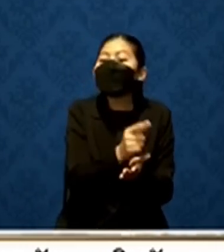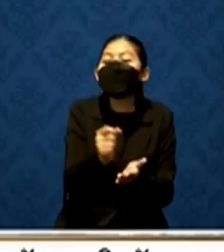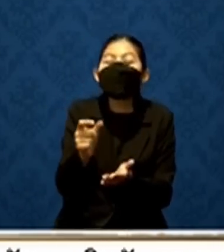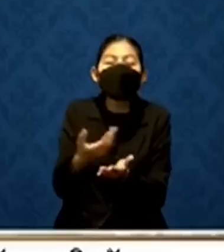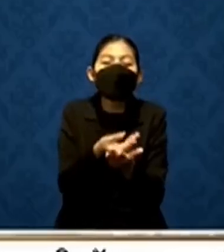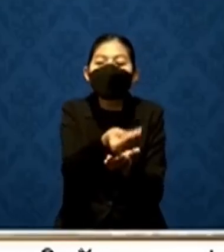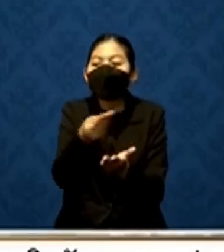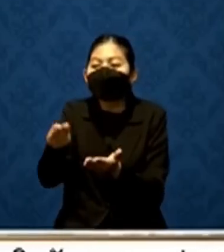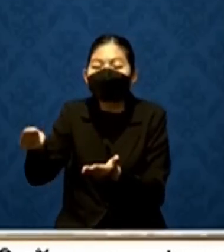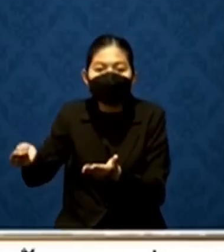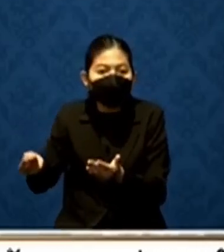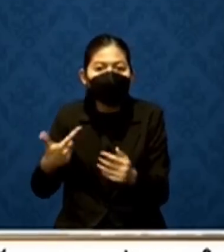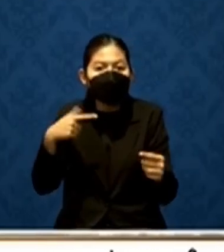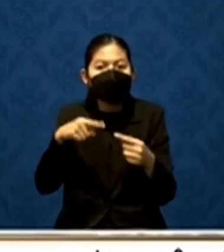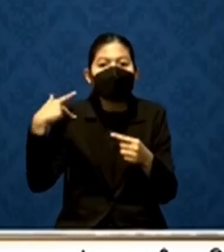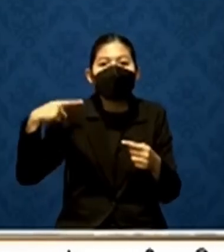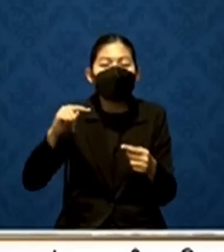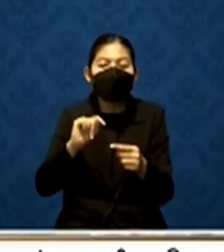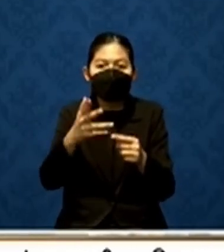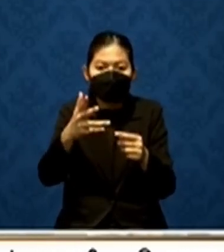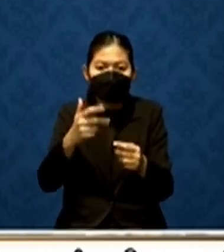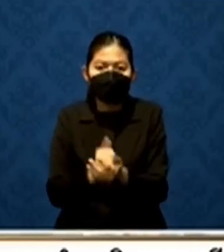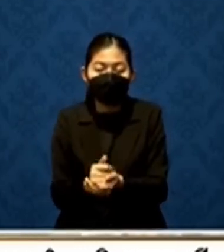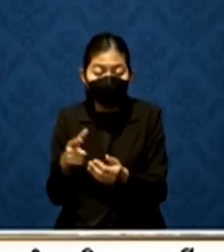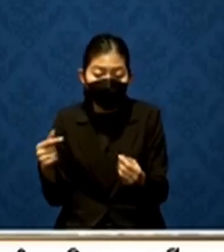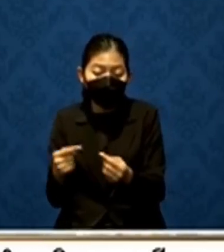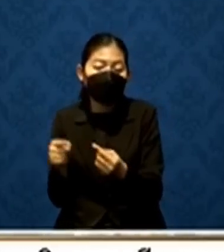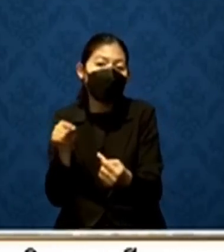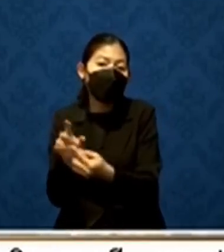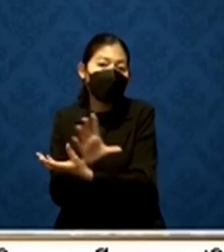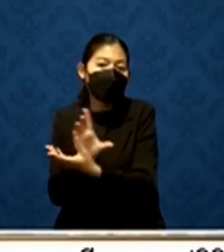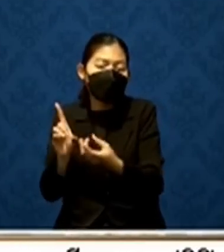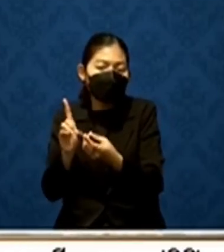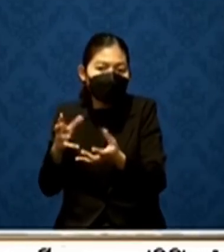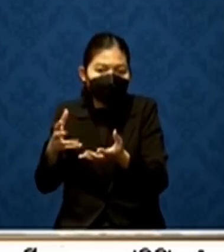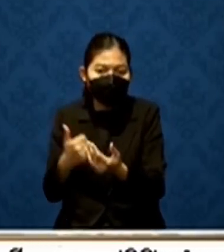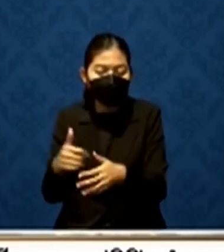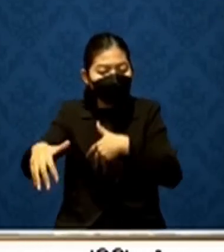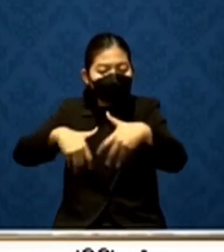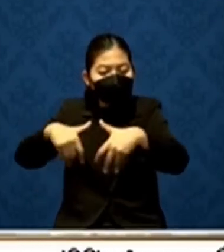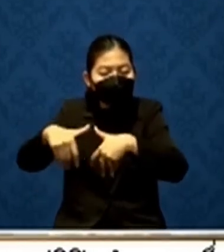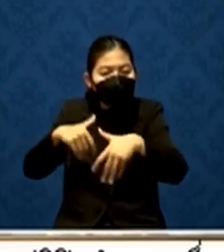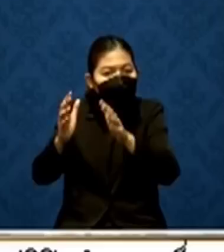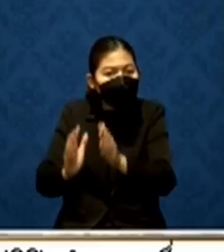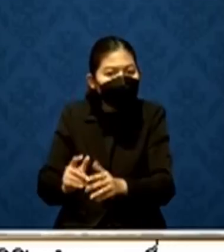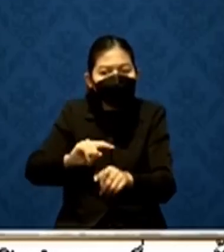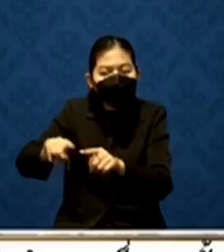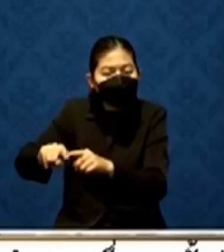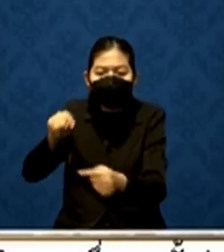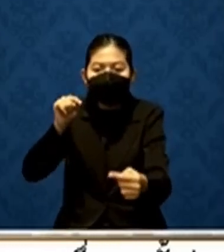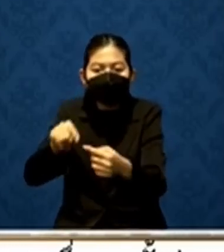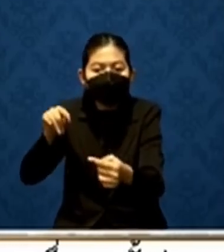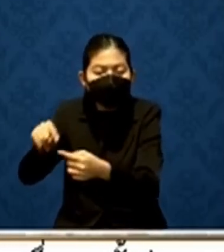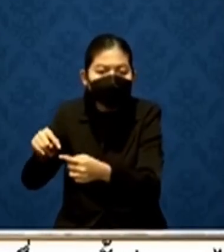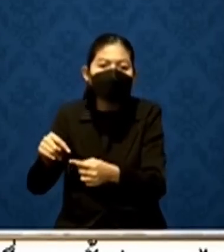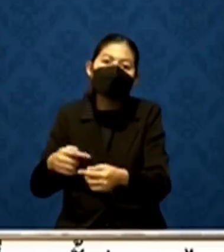งบประมาณจำนวนมากไม่ก่อให้เกิดประโยชน์ทางด้านเศรษฐกิจและประโยชน์สาธารณะทำให้ประเทศ